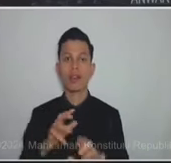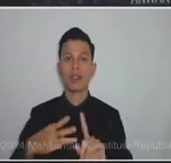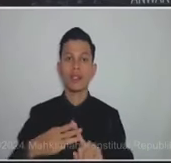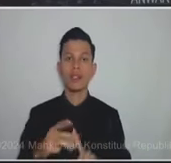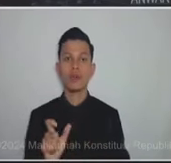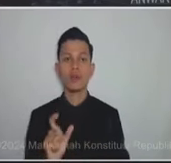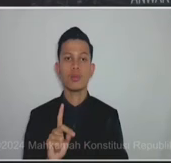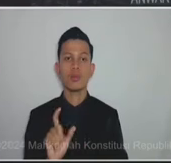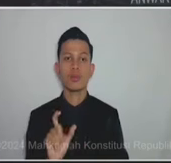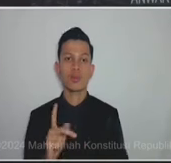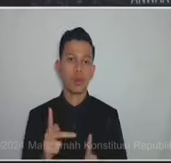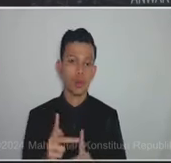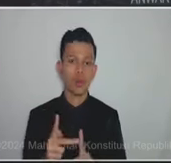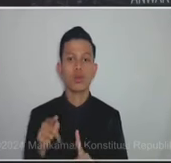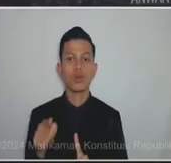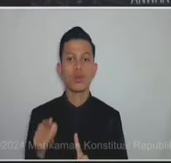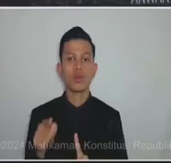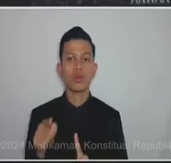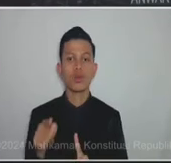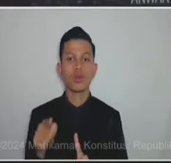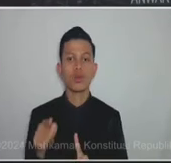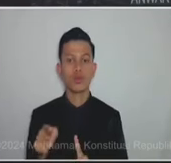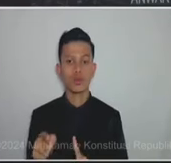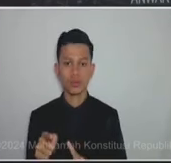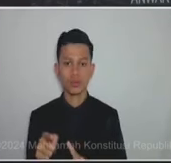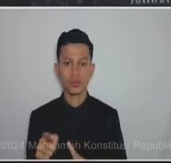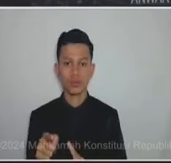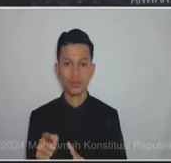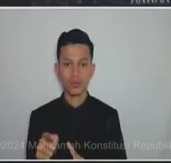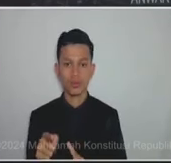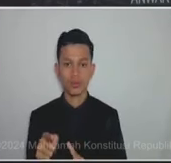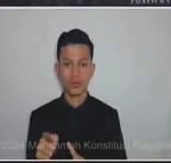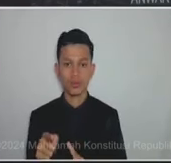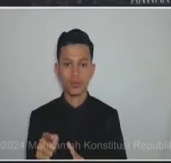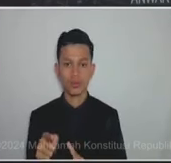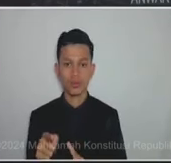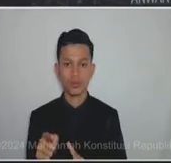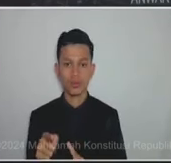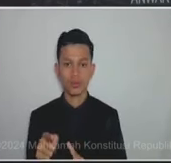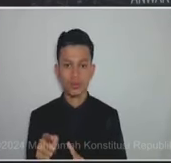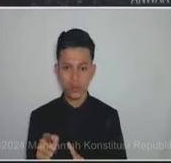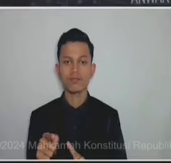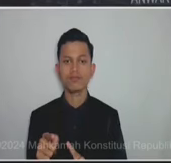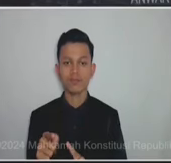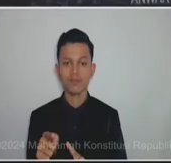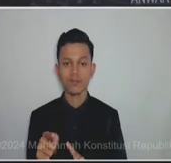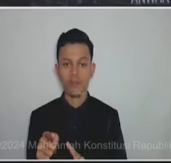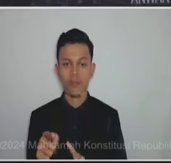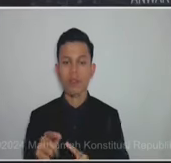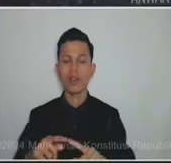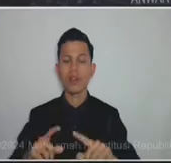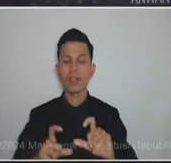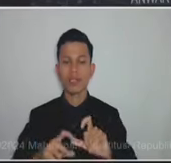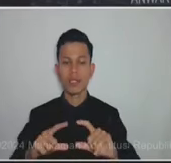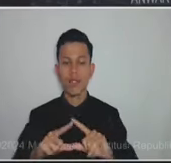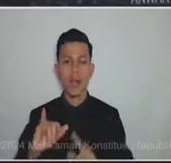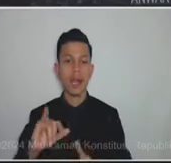pengajuan permohonan akuo Ir has Iqbal selaku